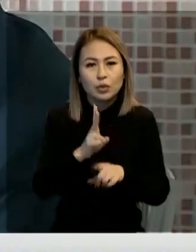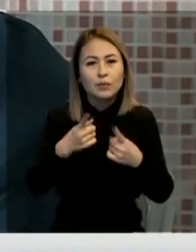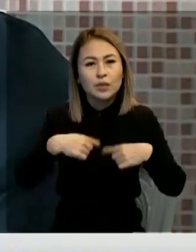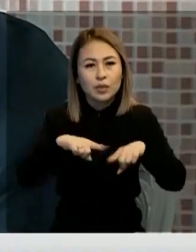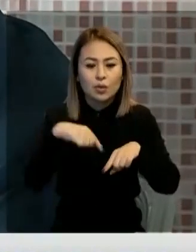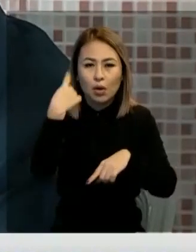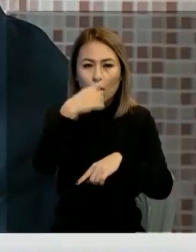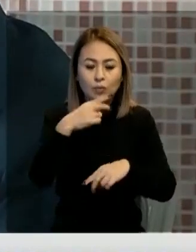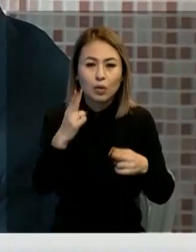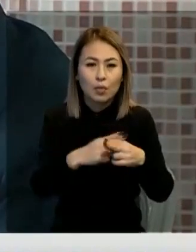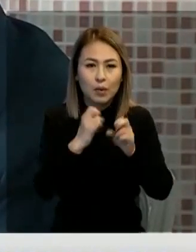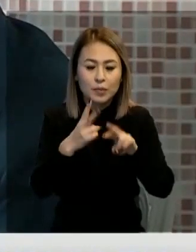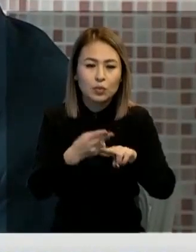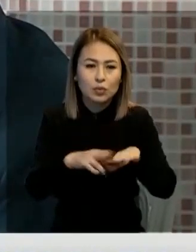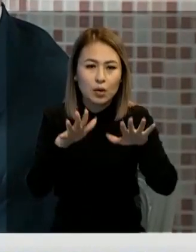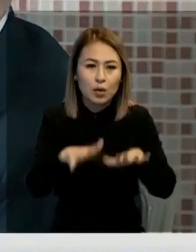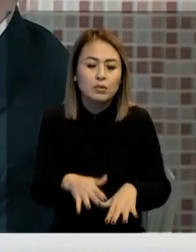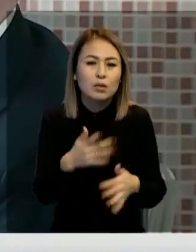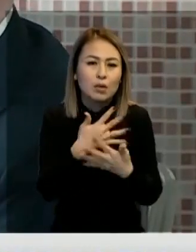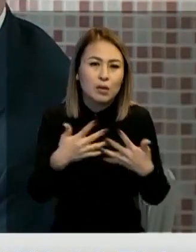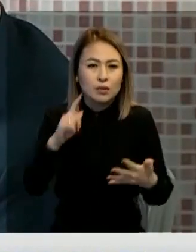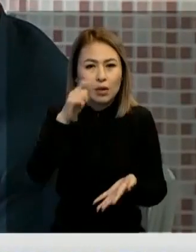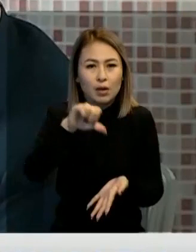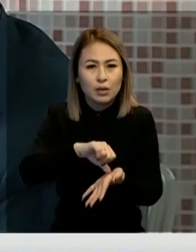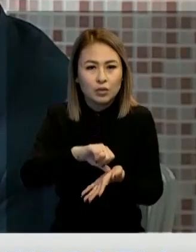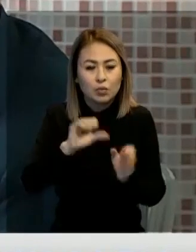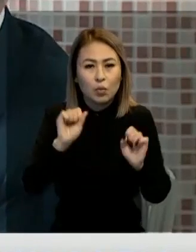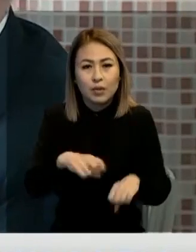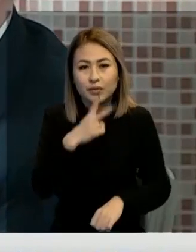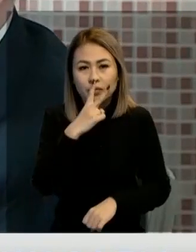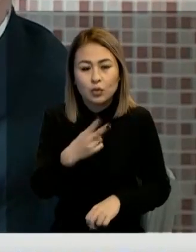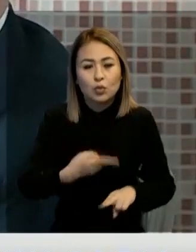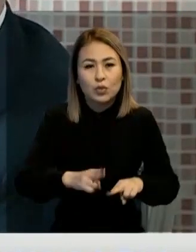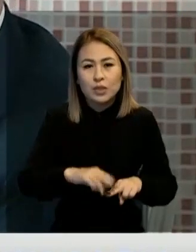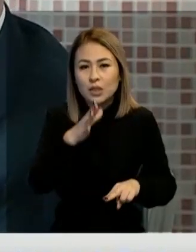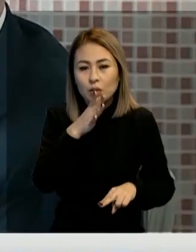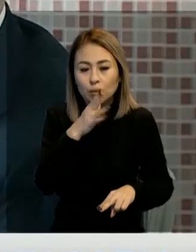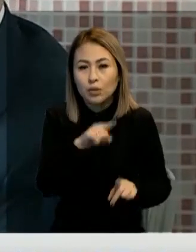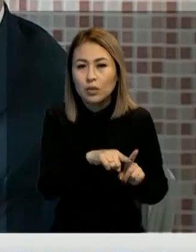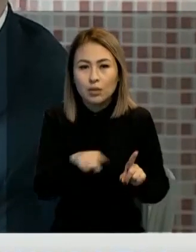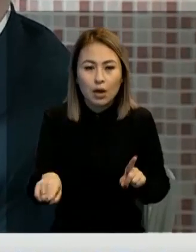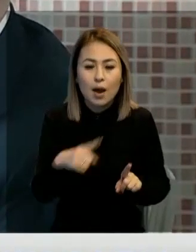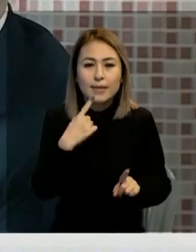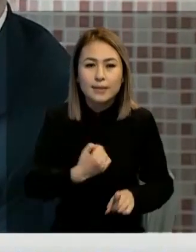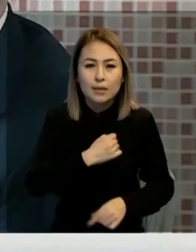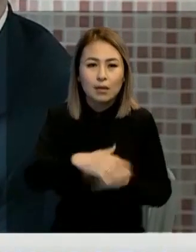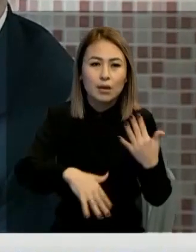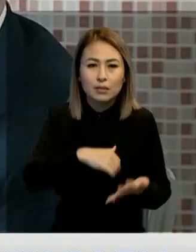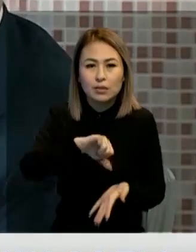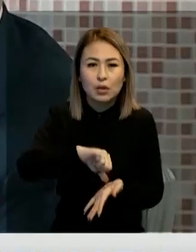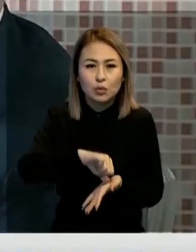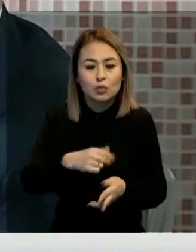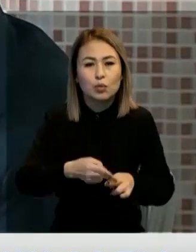территориясы қауіп төндірсе, олардың қарулы қақтығысқа қатысты деп қарастырылады. Сол секундта біз оларды әскери қақтығысқа қатысушы